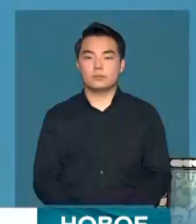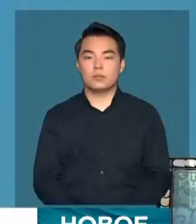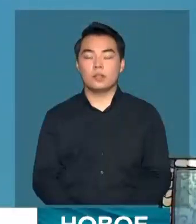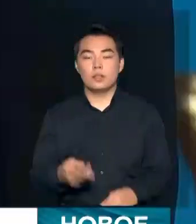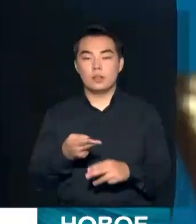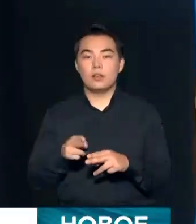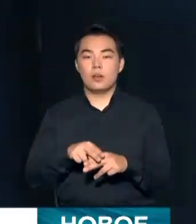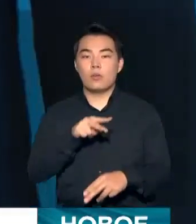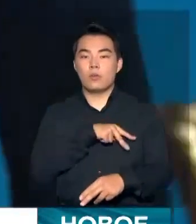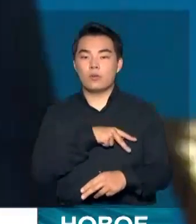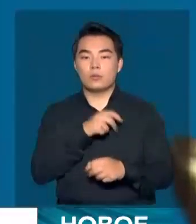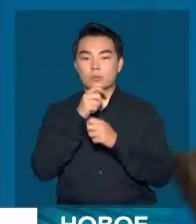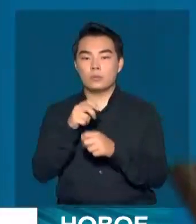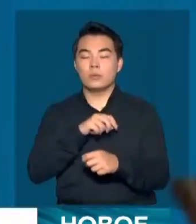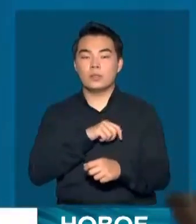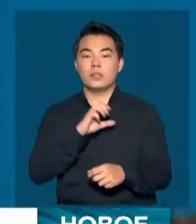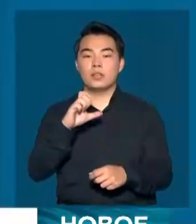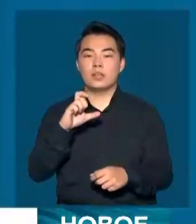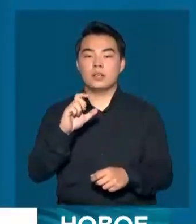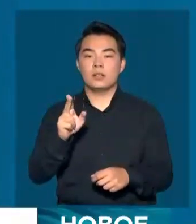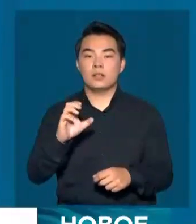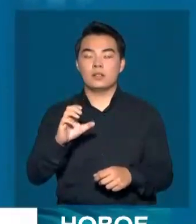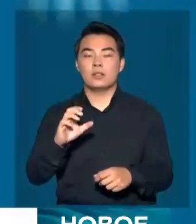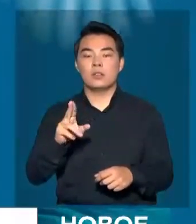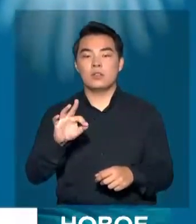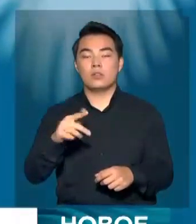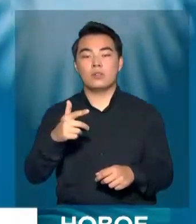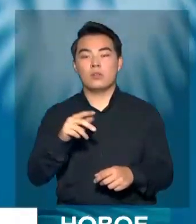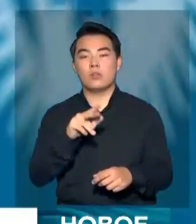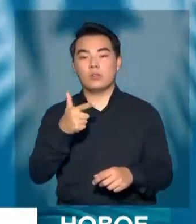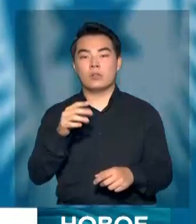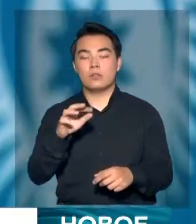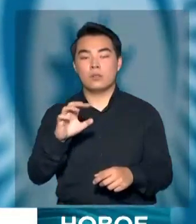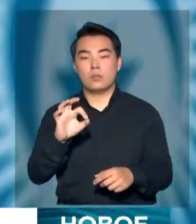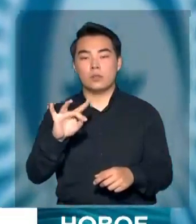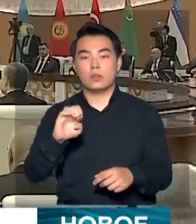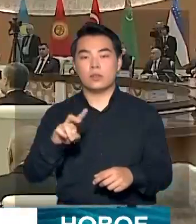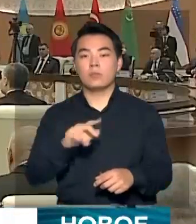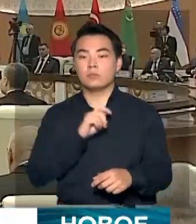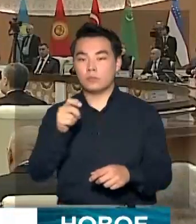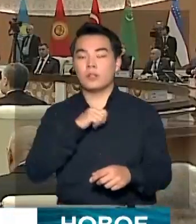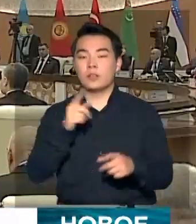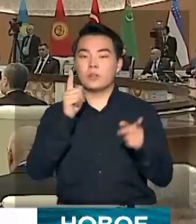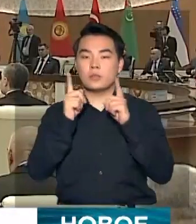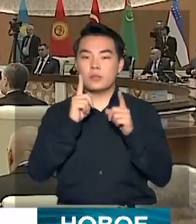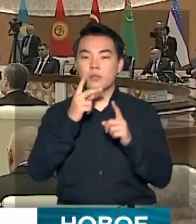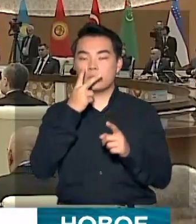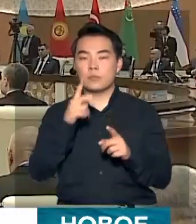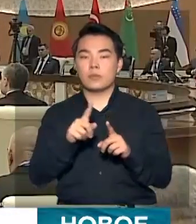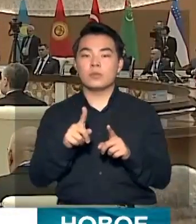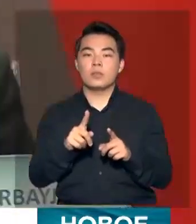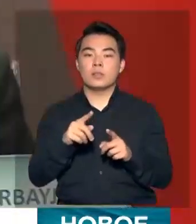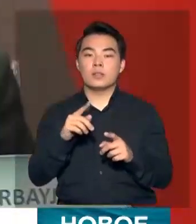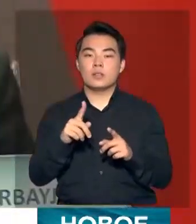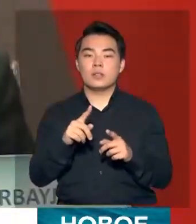Такой орден сегодня получил и экс-глава Туркменистана Гурбангулы Бердымухамедов. По итогам саммита участники съезда приняли